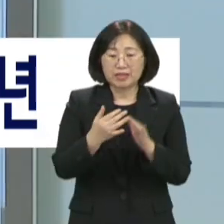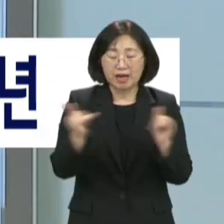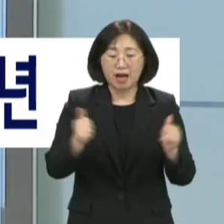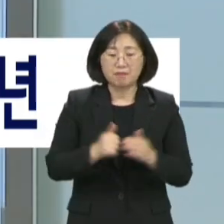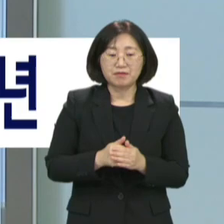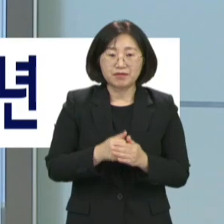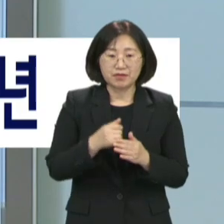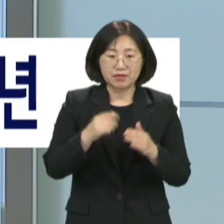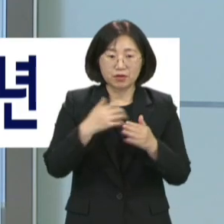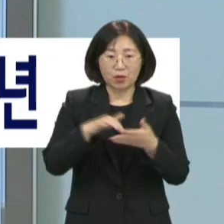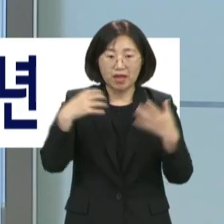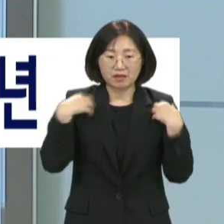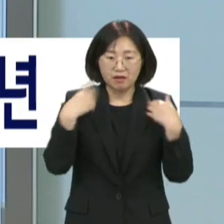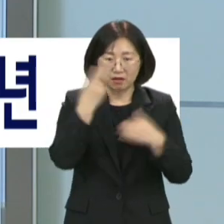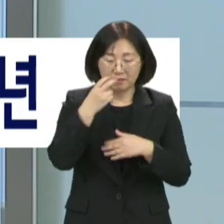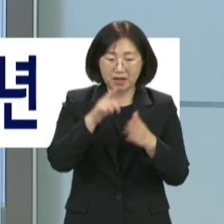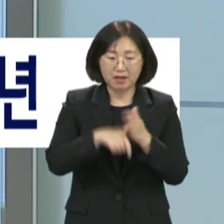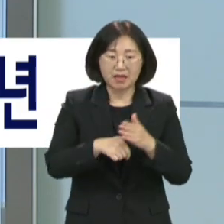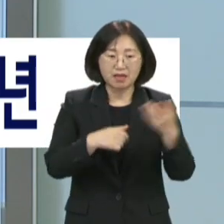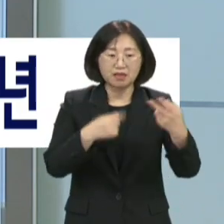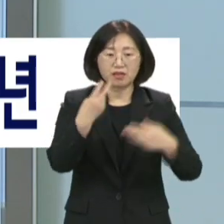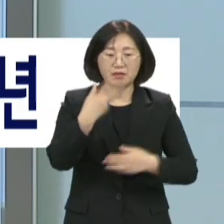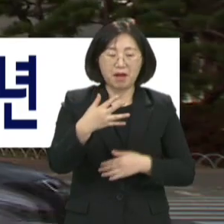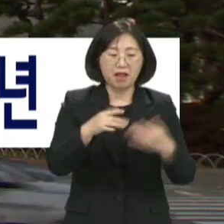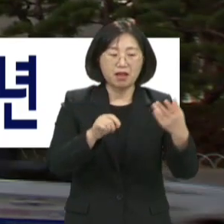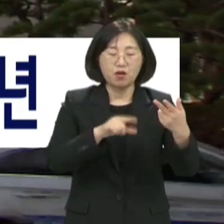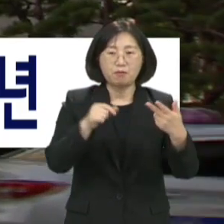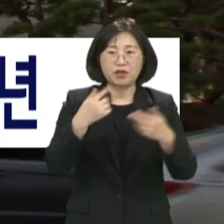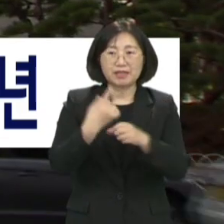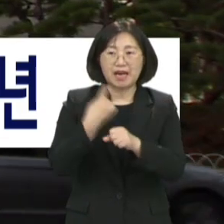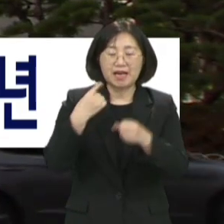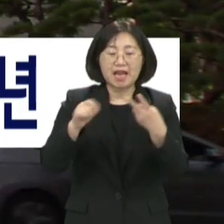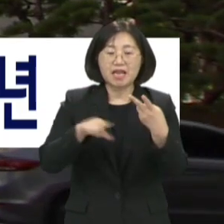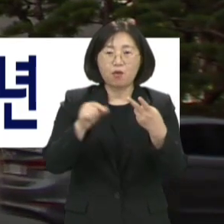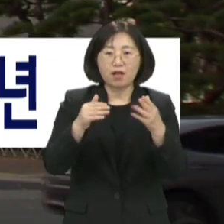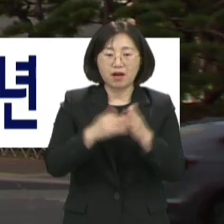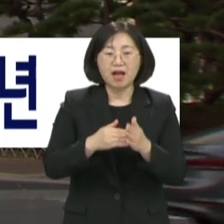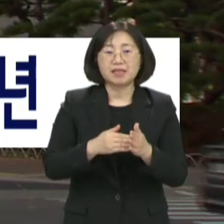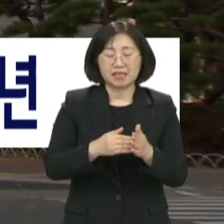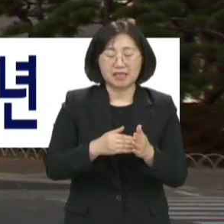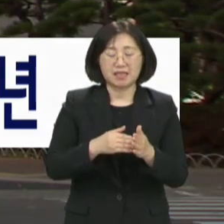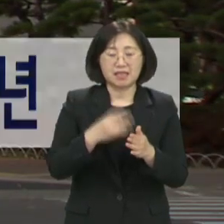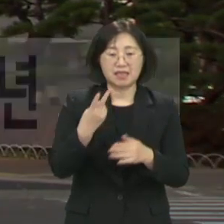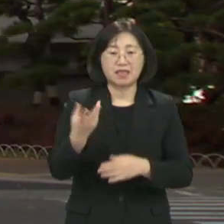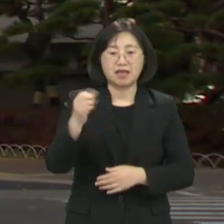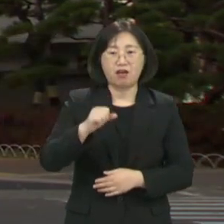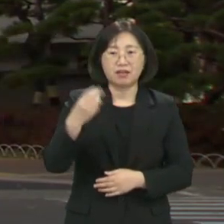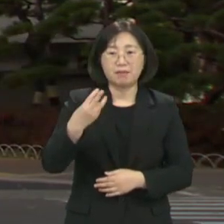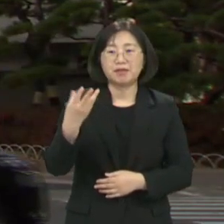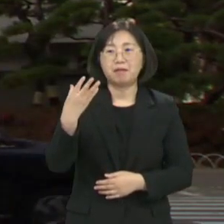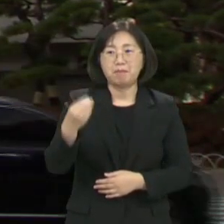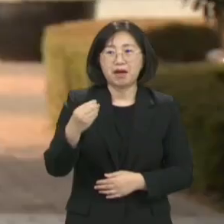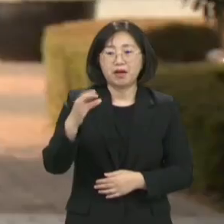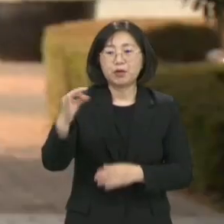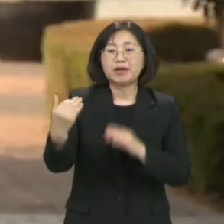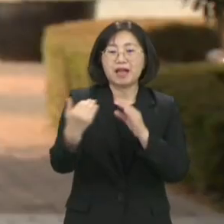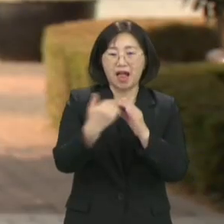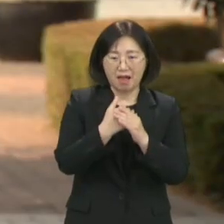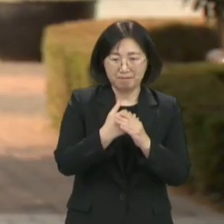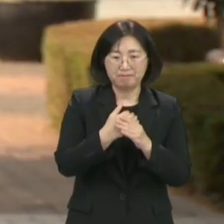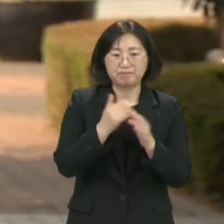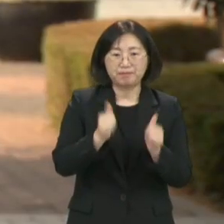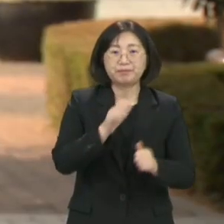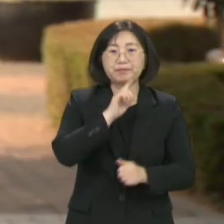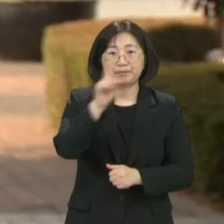감사에서 지난 2019년 8월부터 지난해 2월까지 2억 3천만 원의 뇌물을 주고받은 혐의가 드러나 재판에